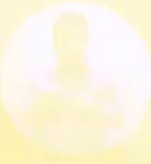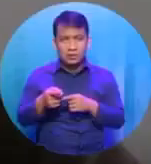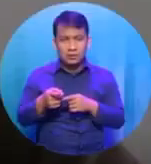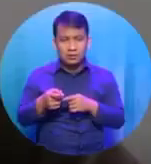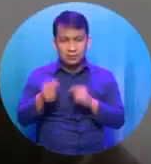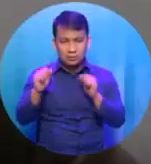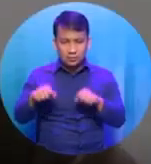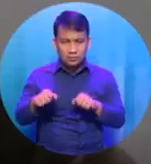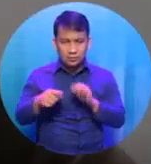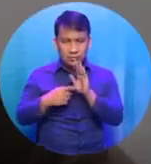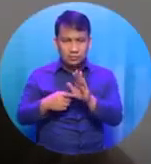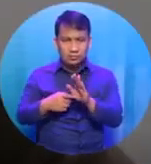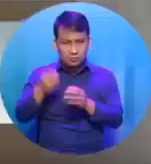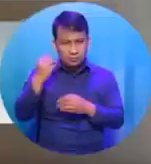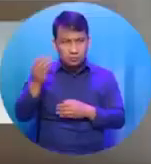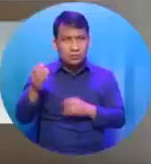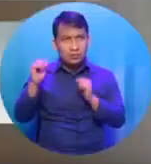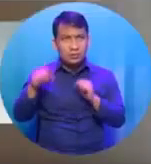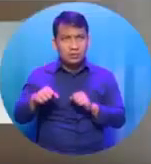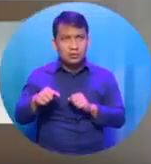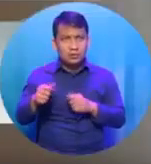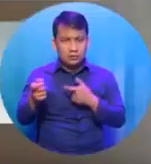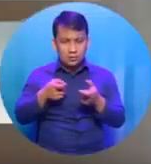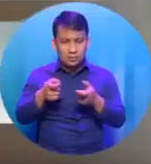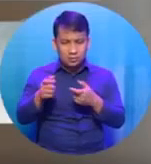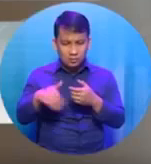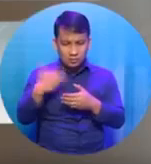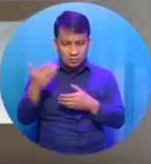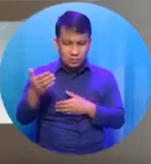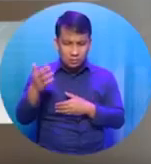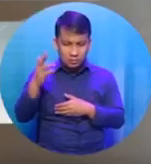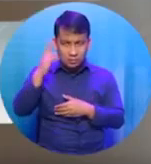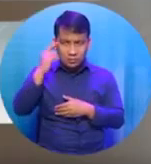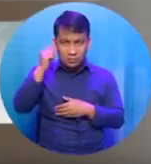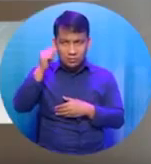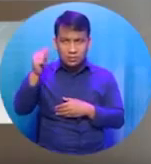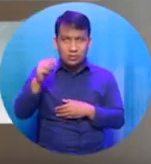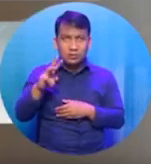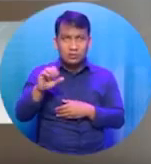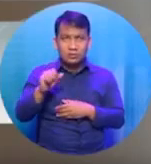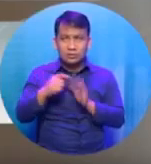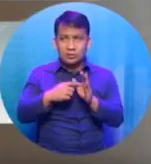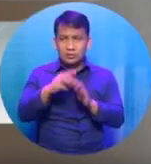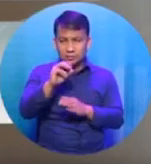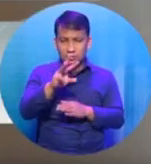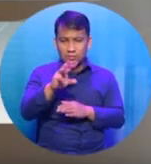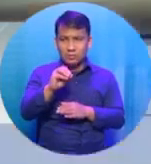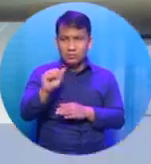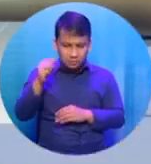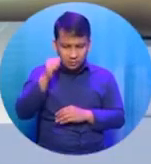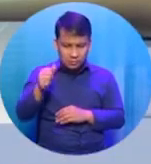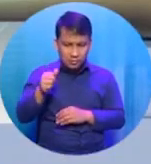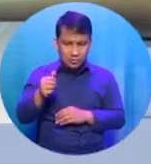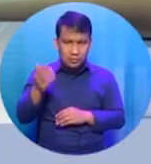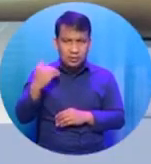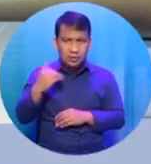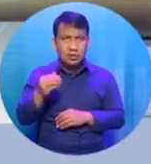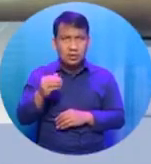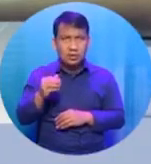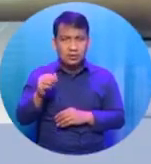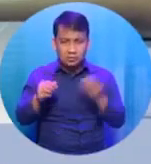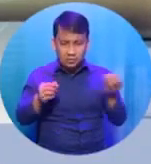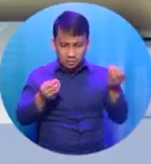sige. Ngayon, makakausap natin at nasa linya si Ardel Maling, Welfare Assistant Officer ng OWA Kalamba. Ma'am